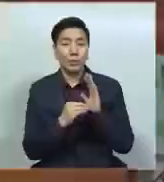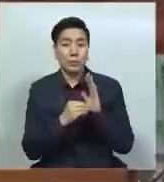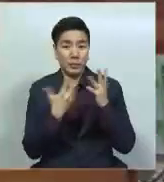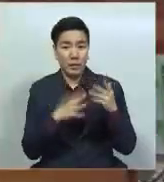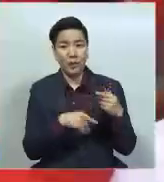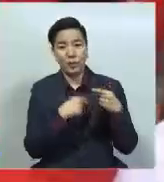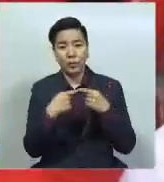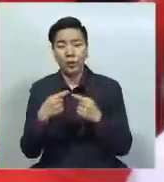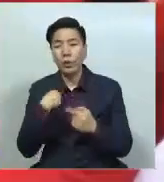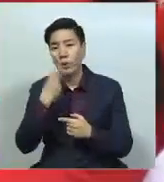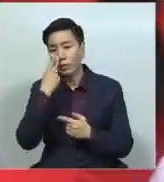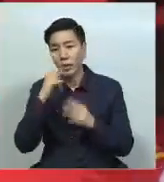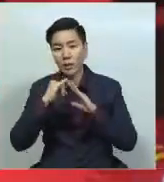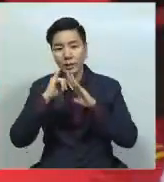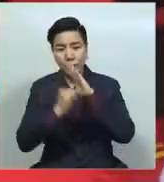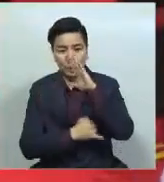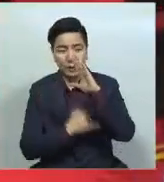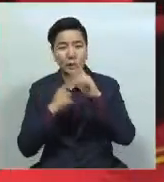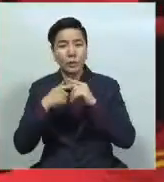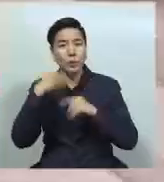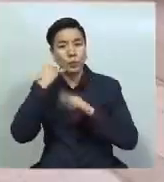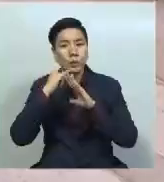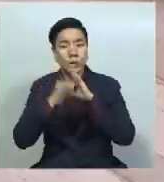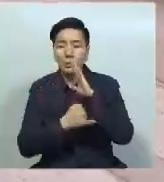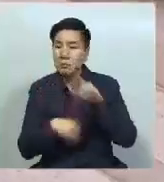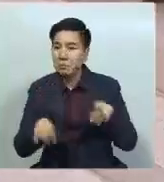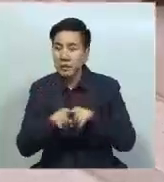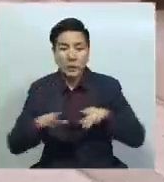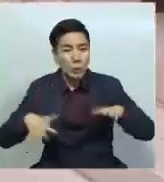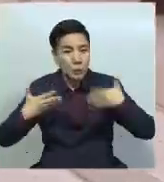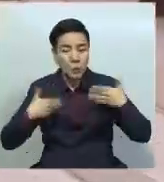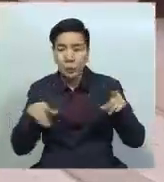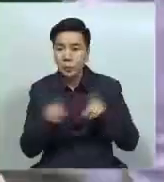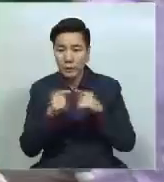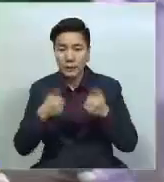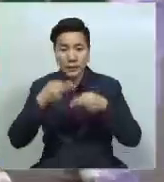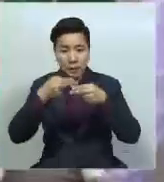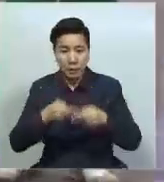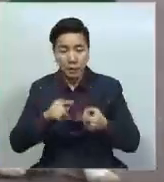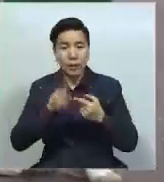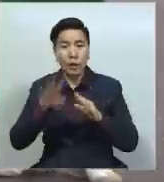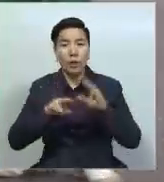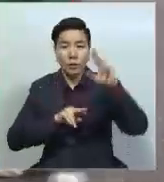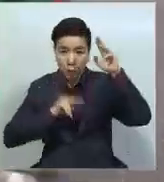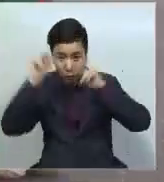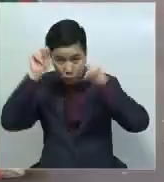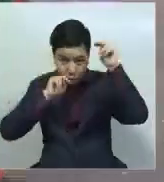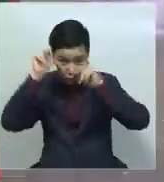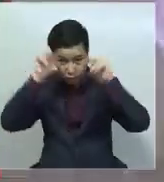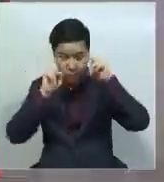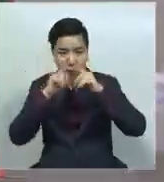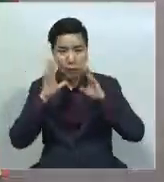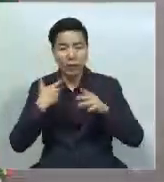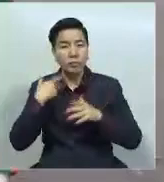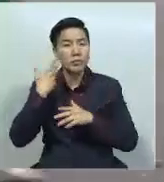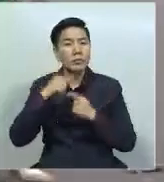มหานครนะคะไปดูบรรยากาศที่ต่างจังหวัดกันบ้างทุกจังหวัดคึกคักไม่แพ้กันค่ะโดยเฉพาะที่นี่ค่ะจังหวัดนครสวรรค์คณะกรรมการ